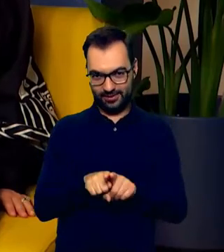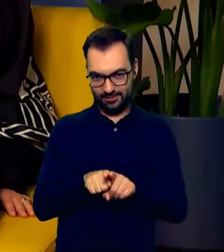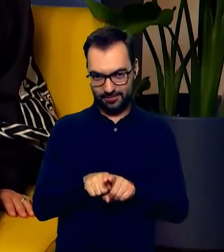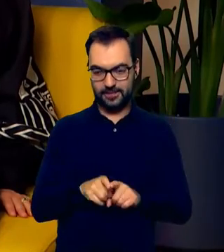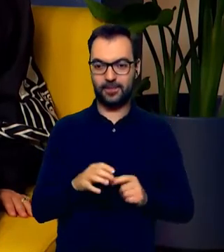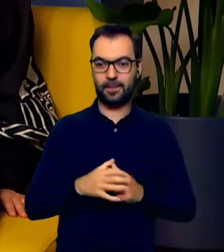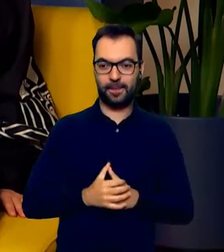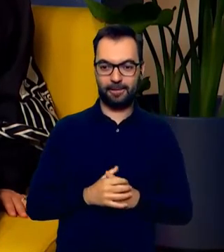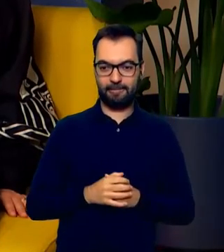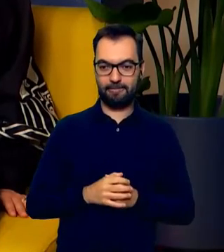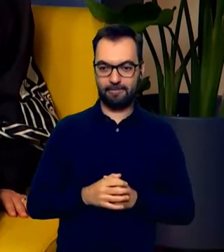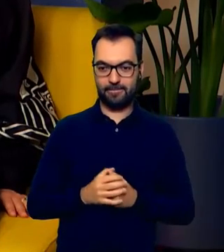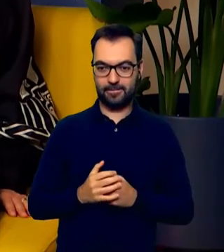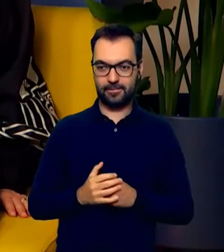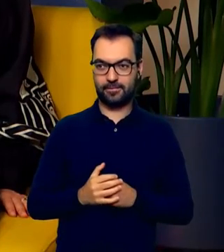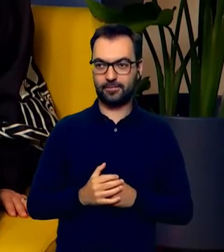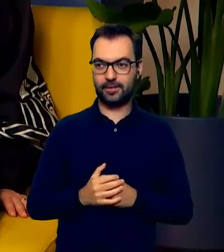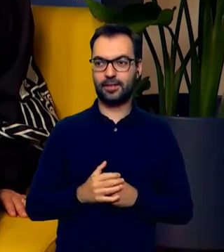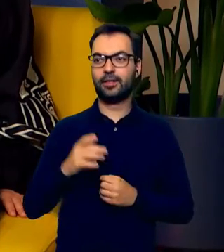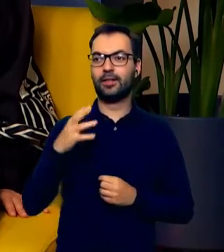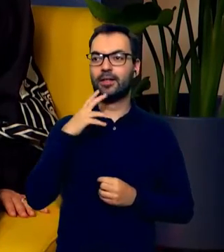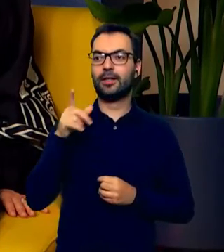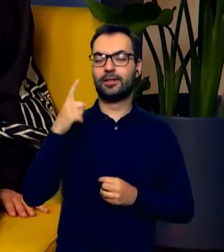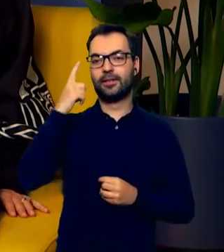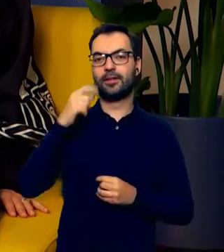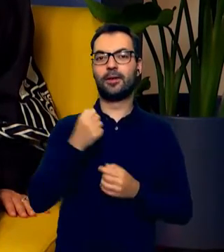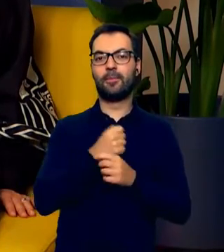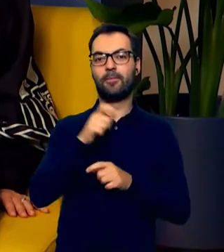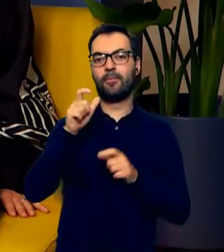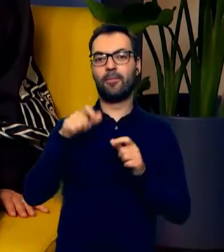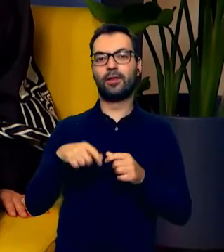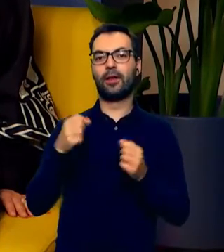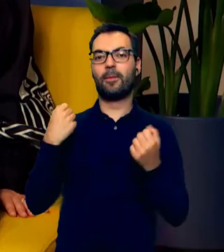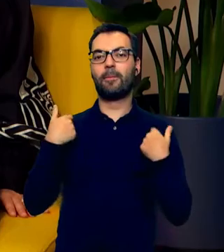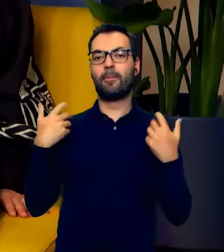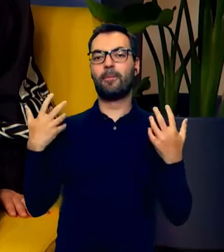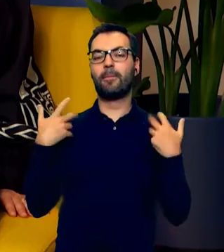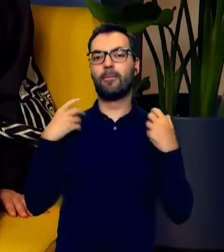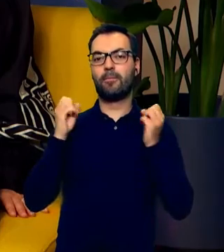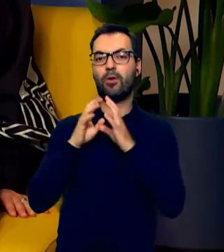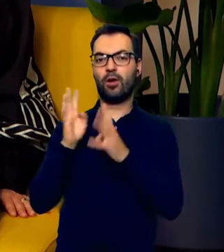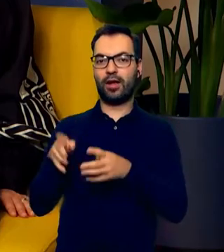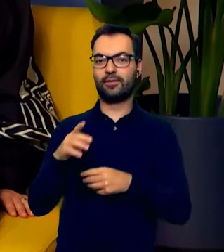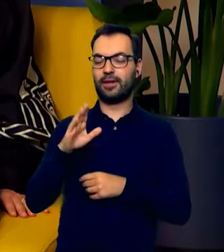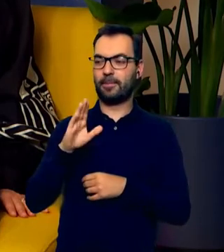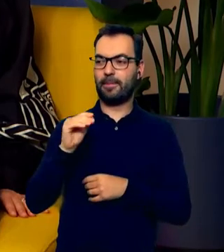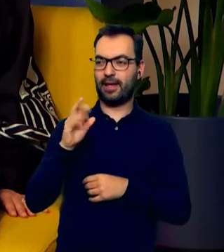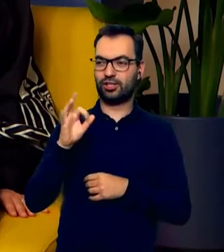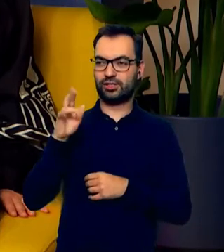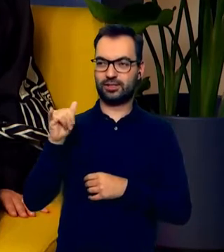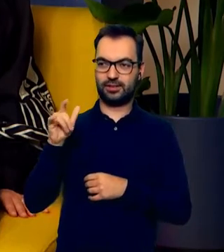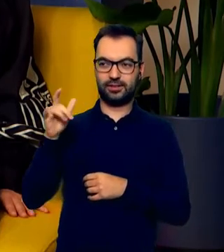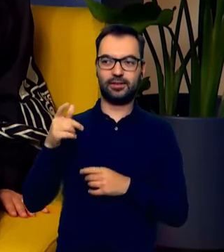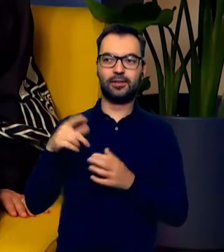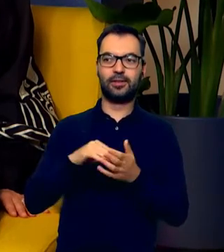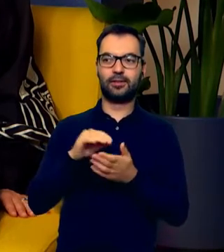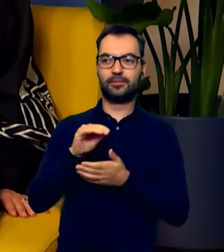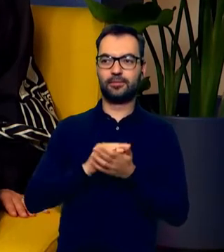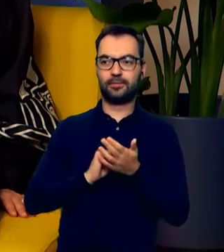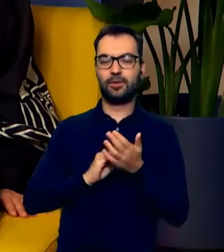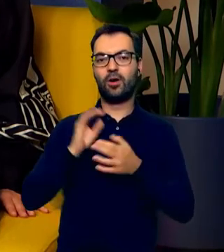Tutaj przywołam bohatera biografii Magdy Zdzisława Beksińskiego, który Magda